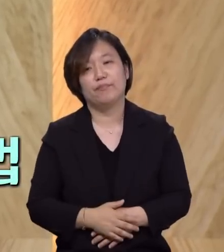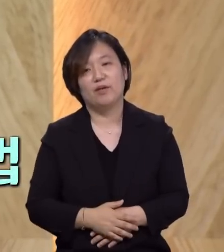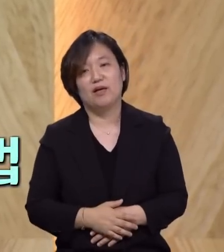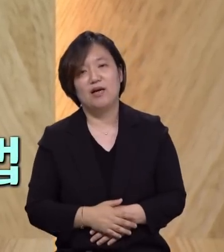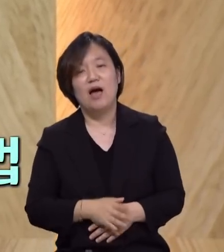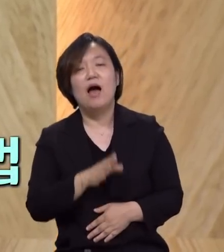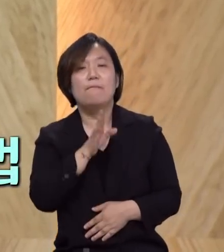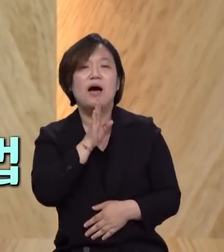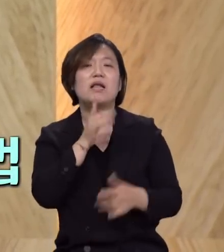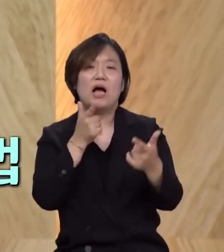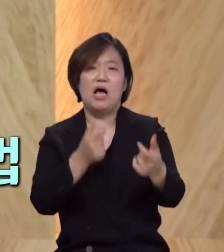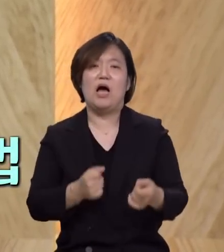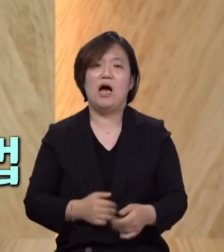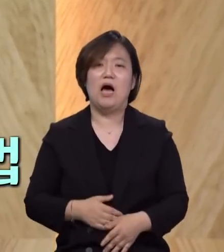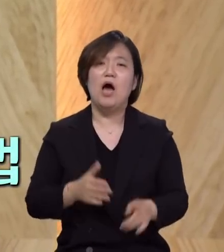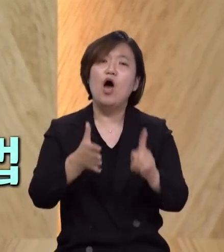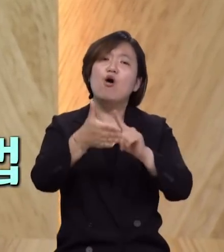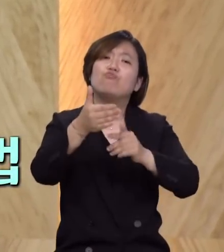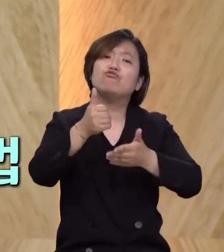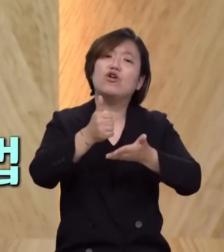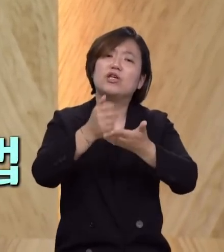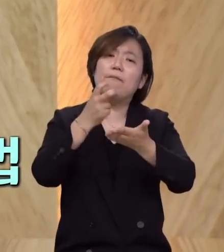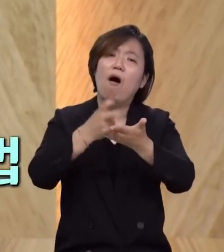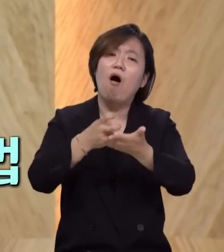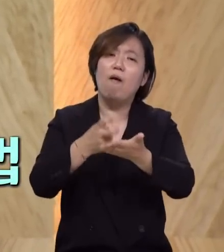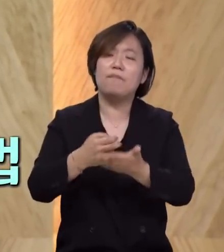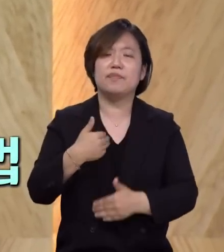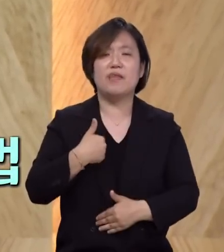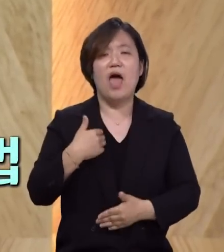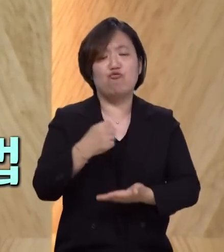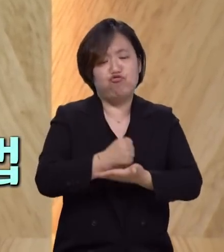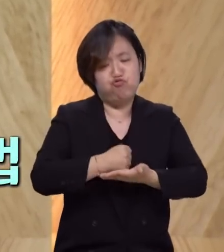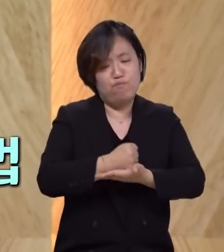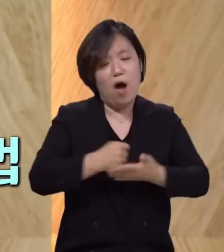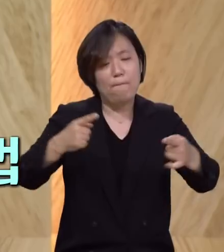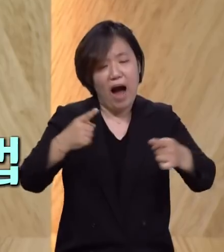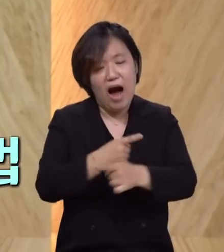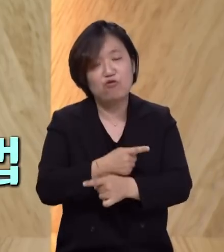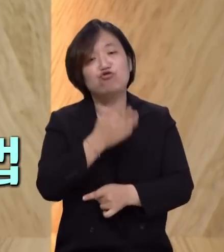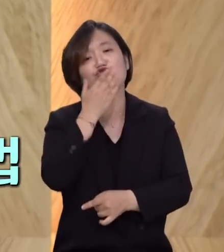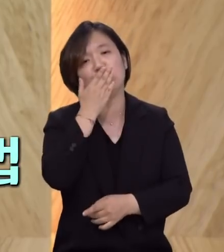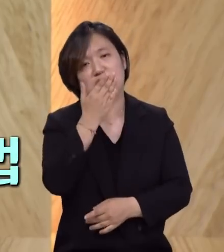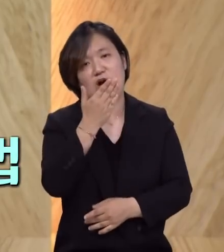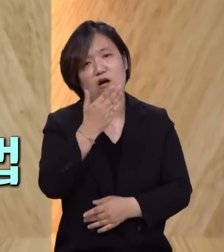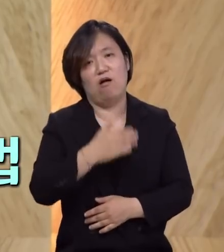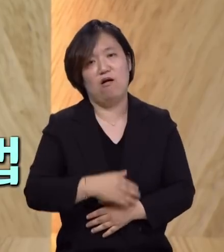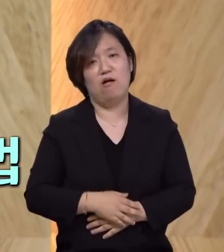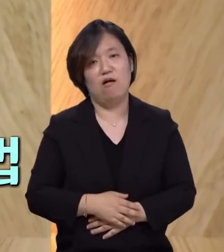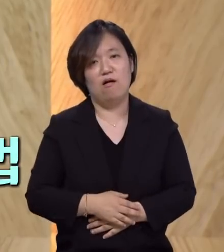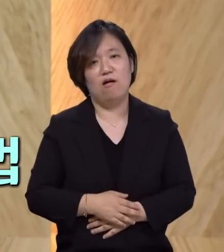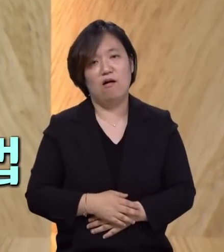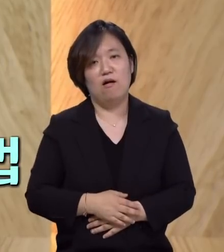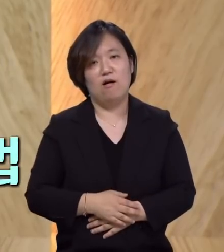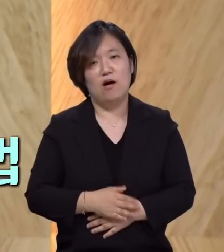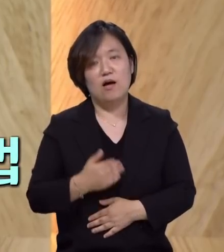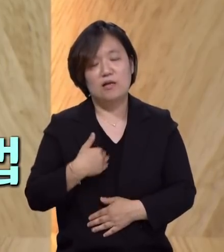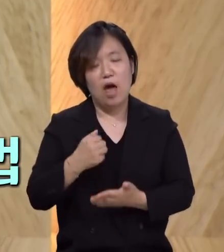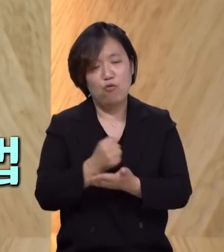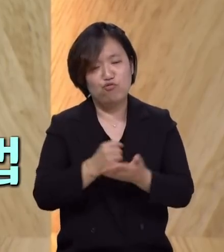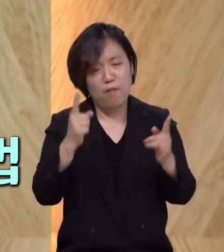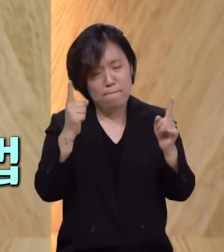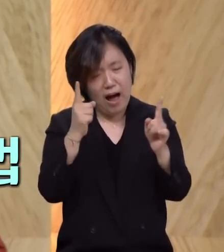부처님 법이야말로 내 운명을 바꿀 수 있는 가장 확실한 방법이구나